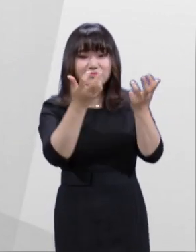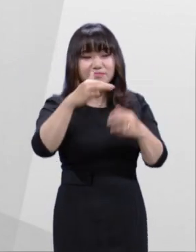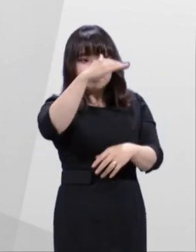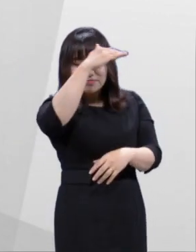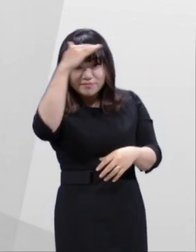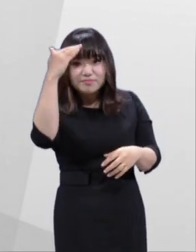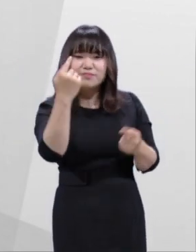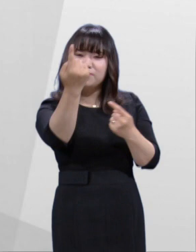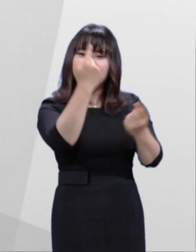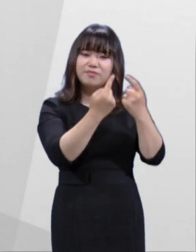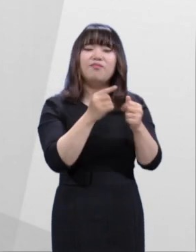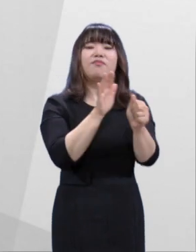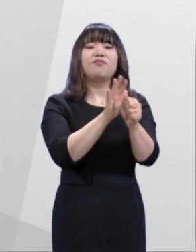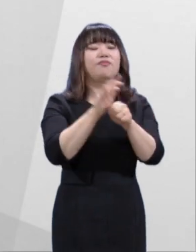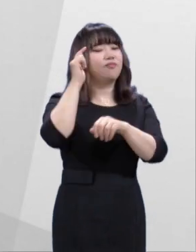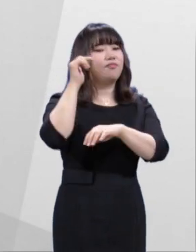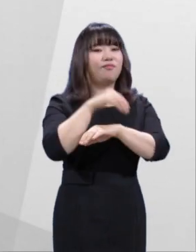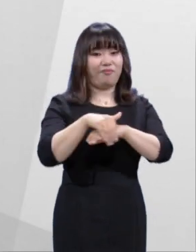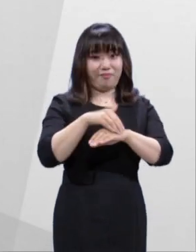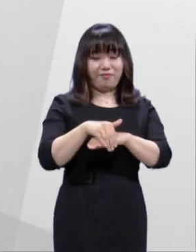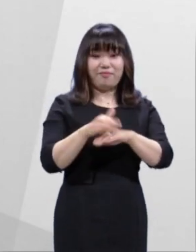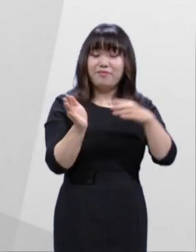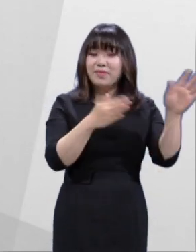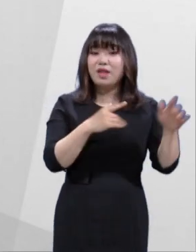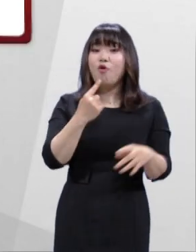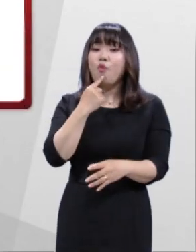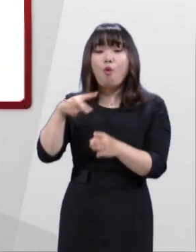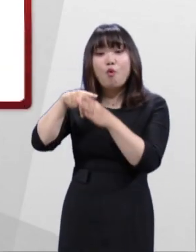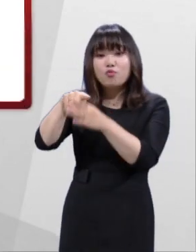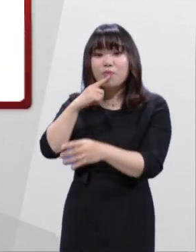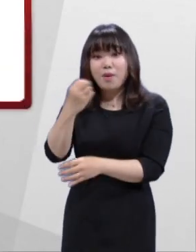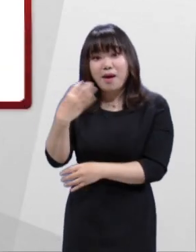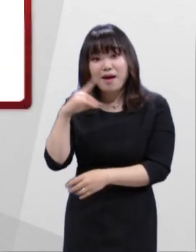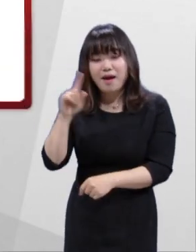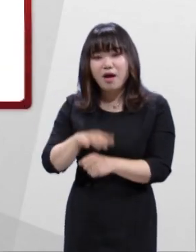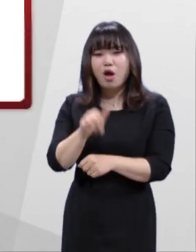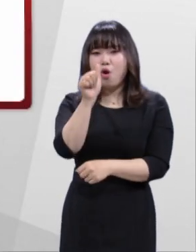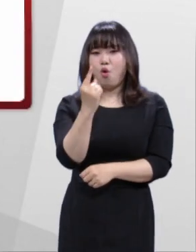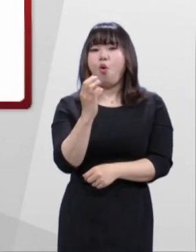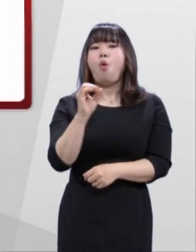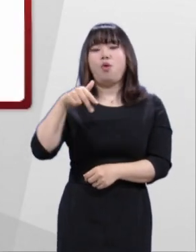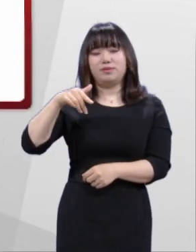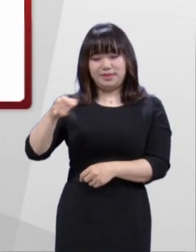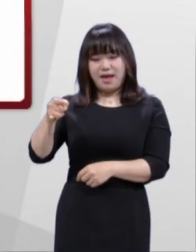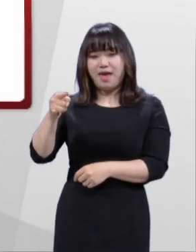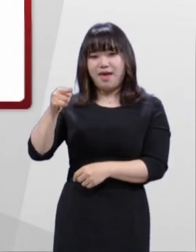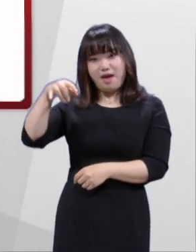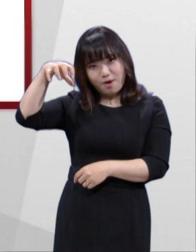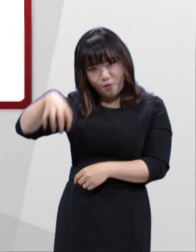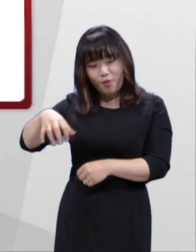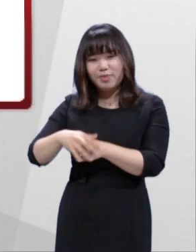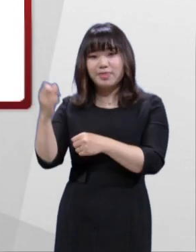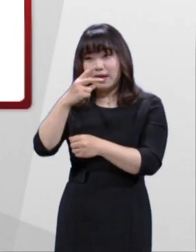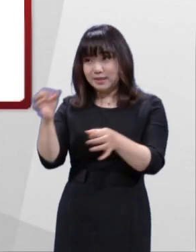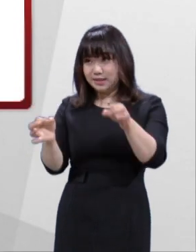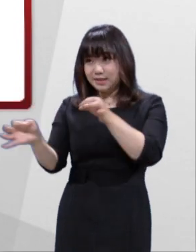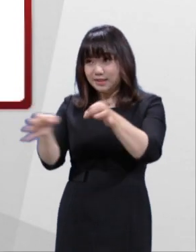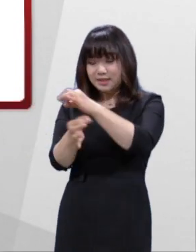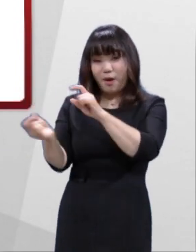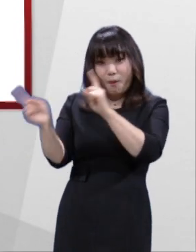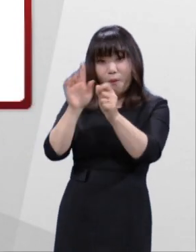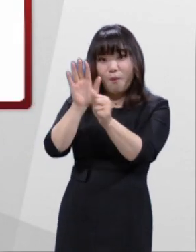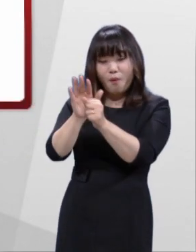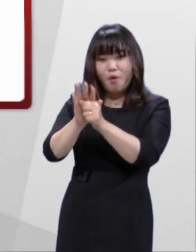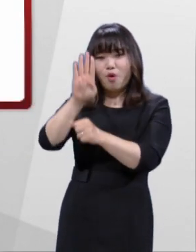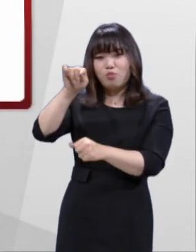추진하겠다고 약속했습니다. 반면 오세훈 후보는 홍제역세권을 복합개발하고 가재울과 부가현